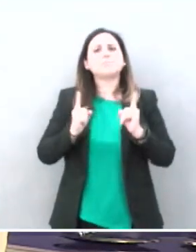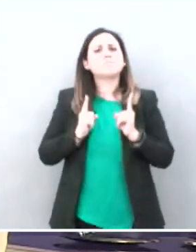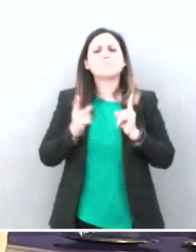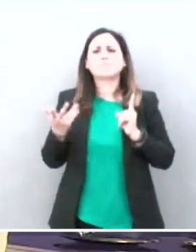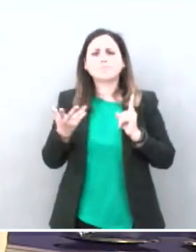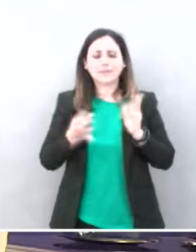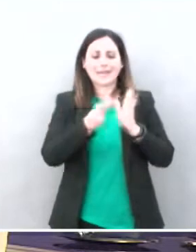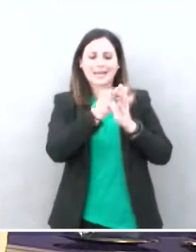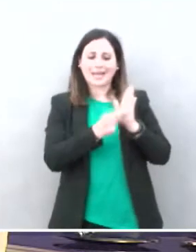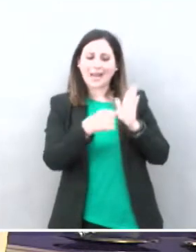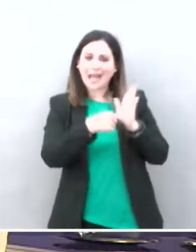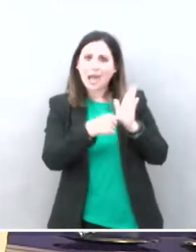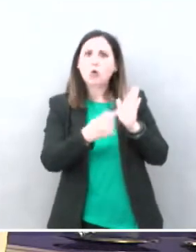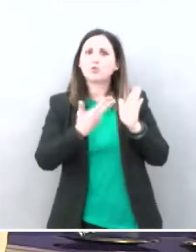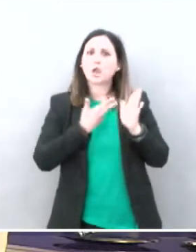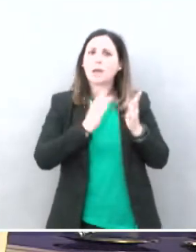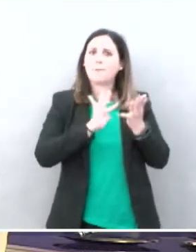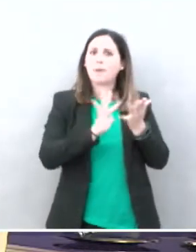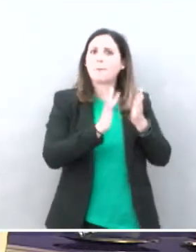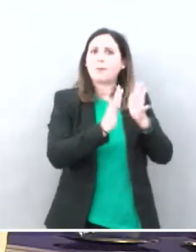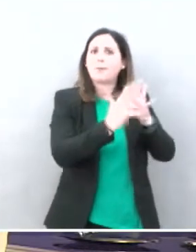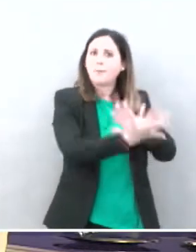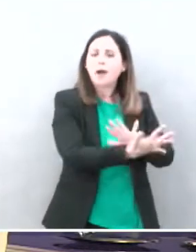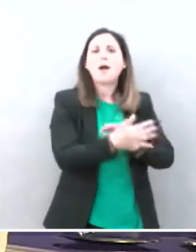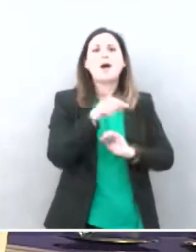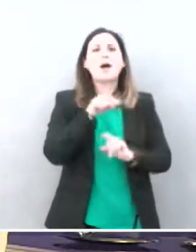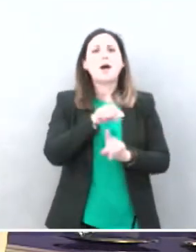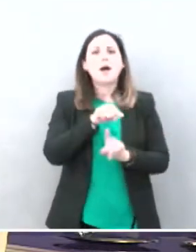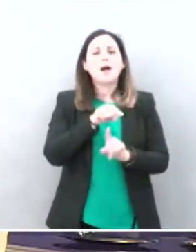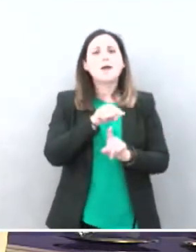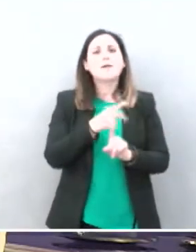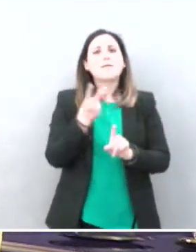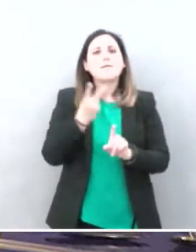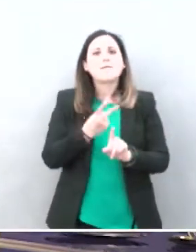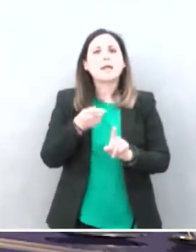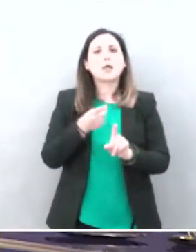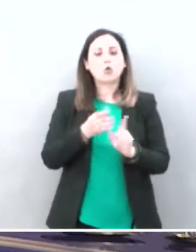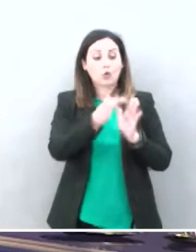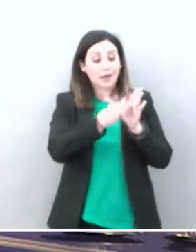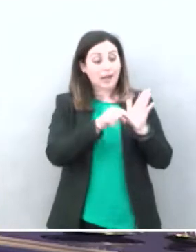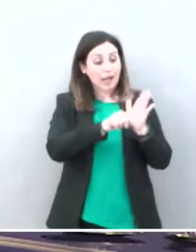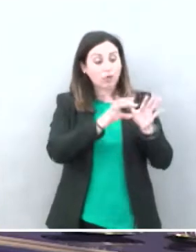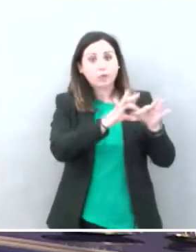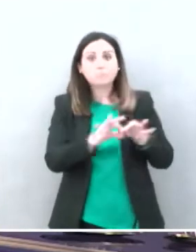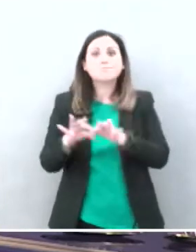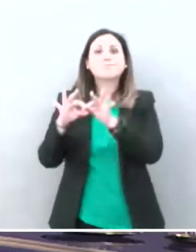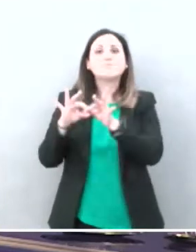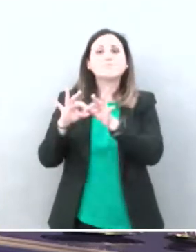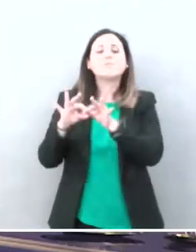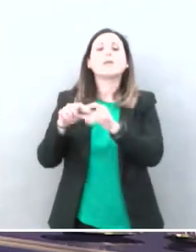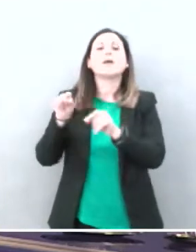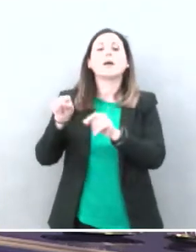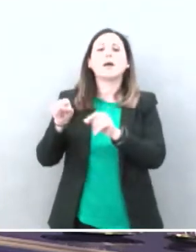via via in qualche modo evolvono e tendono sostanzialmente ad assecondare quelli che sono gli interessi delle